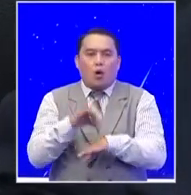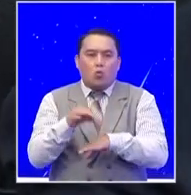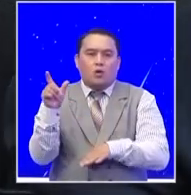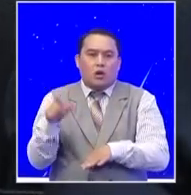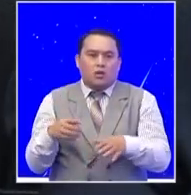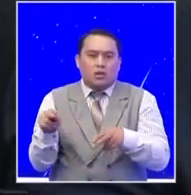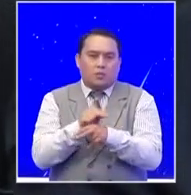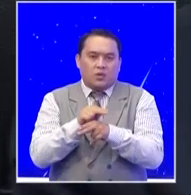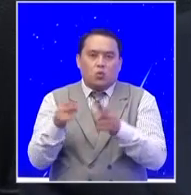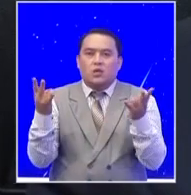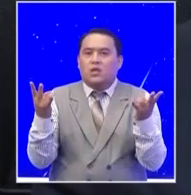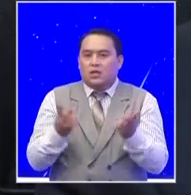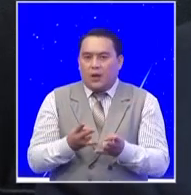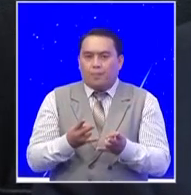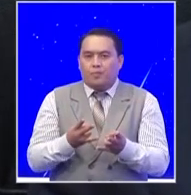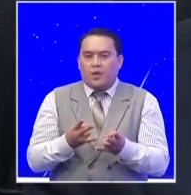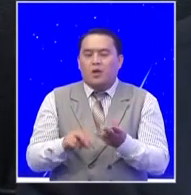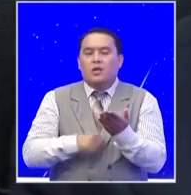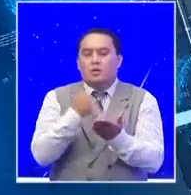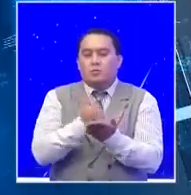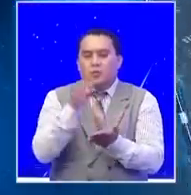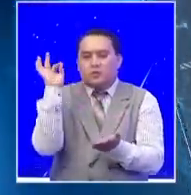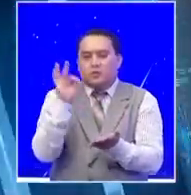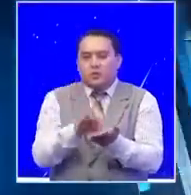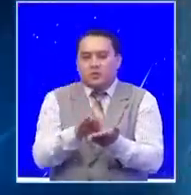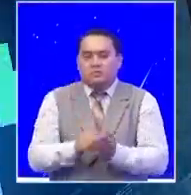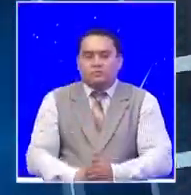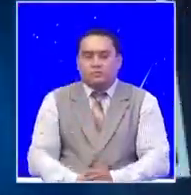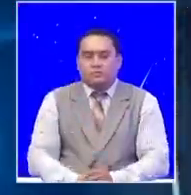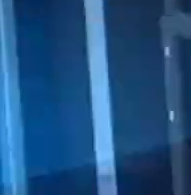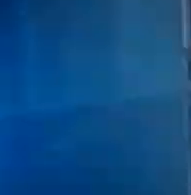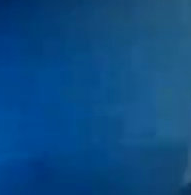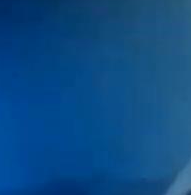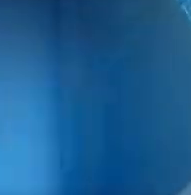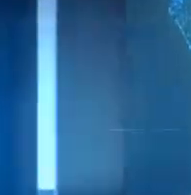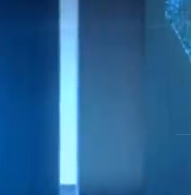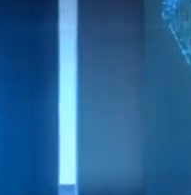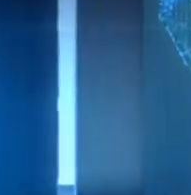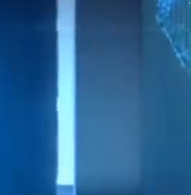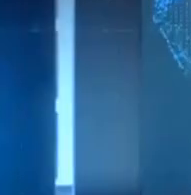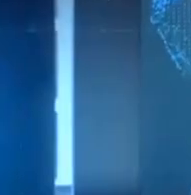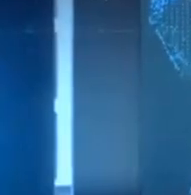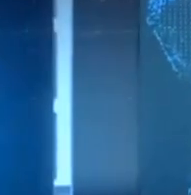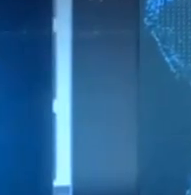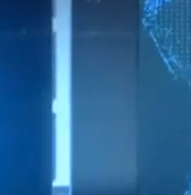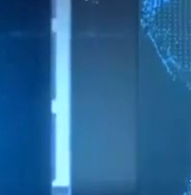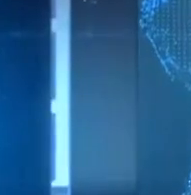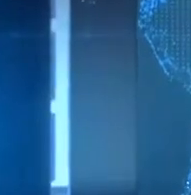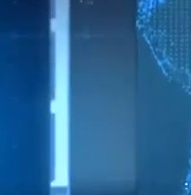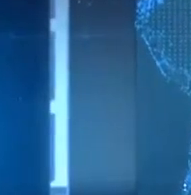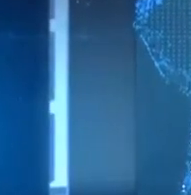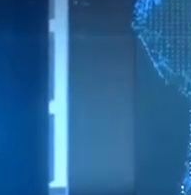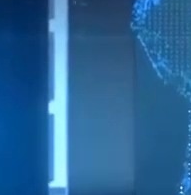емдеп шығаруымыз керек. Ең бастысы да осы болуы тиіс. Қамжат Мұхамеджан, Ғабит Қабдырахман, жетсу арнасы, Талдықорған.